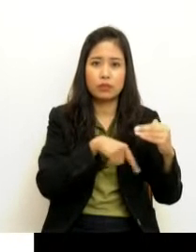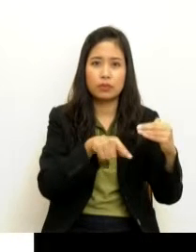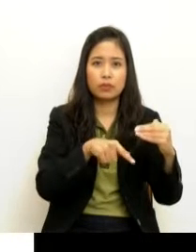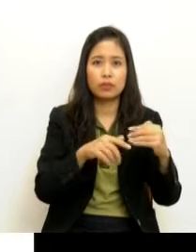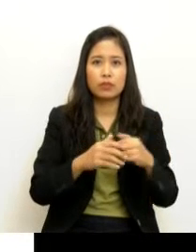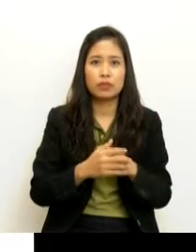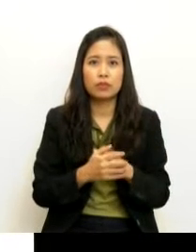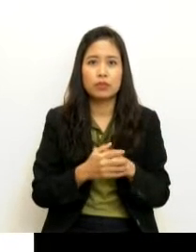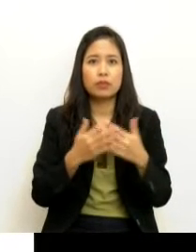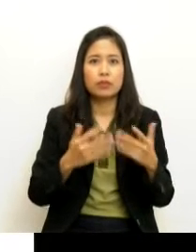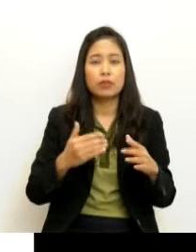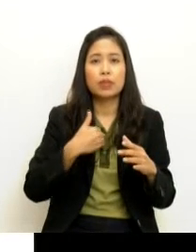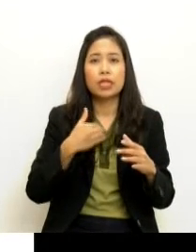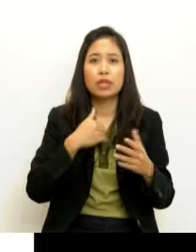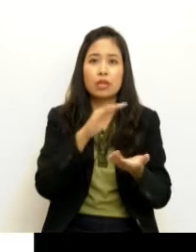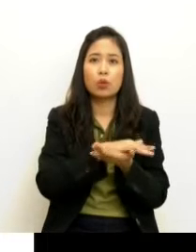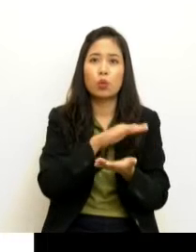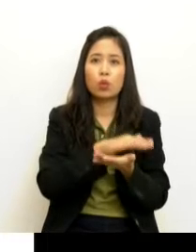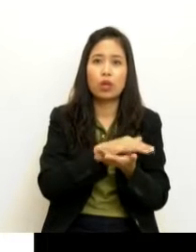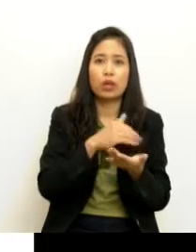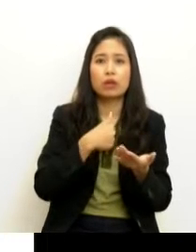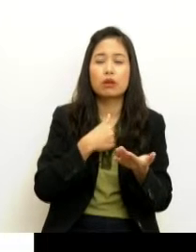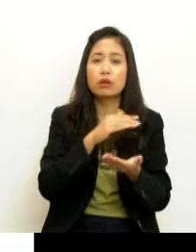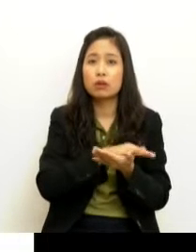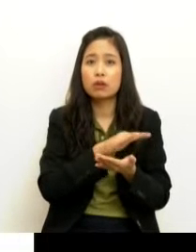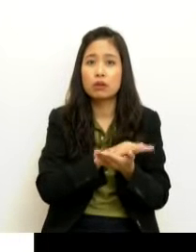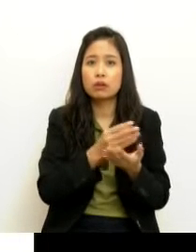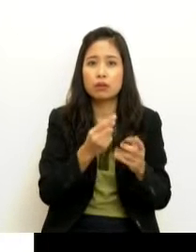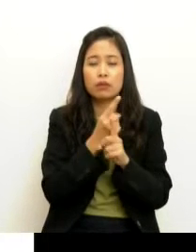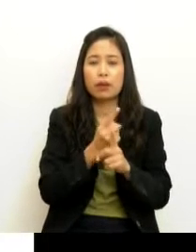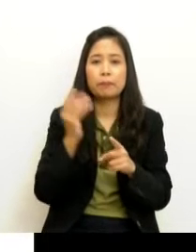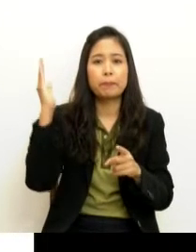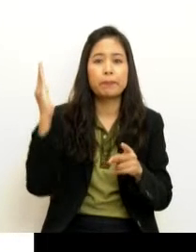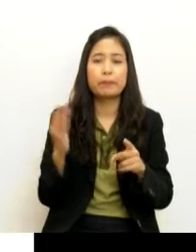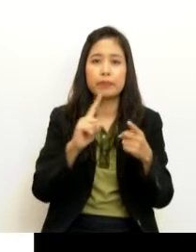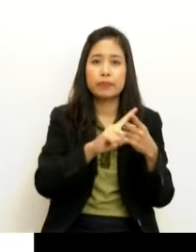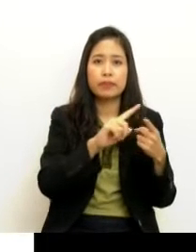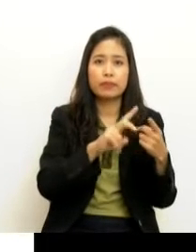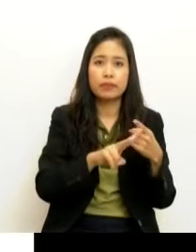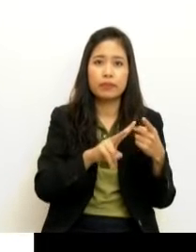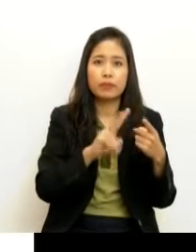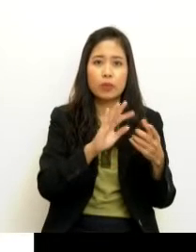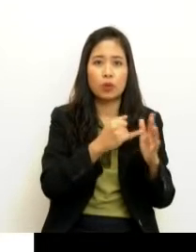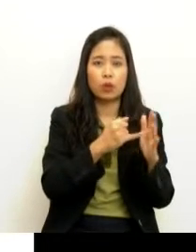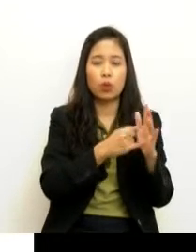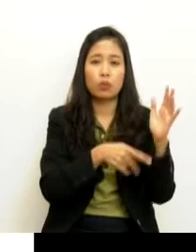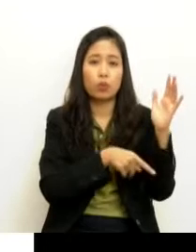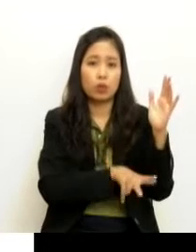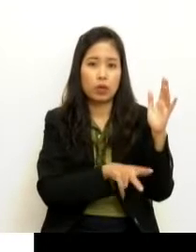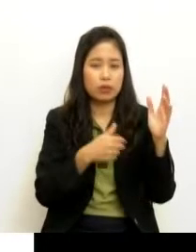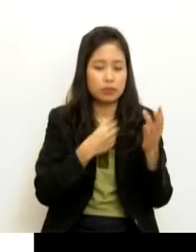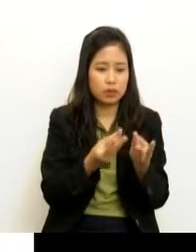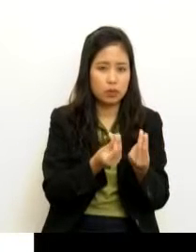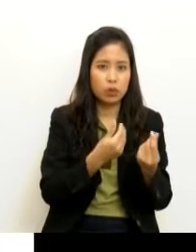ราแปลงโรงเรียนพาราเนี่ยเป็นบ้านพักของครูจังหวัดภูเก็ตจะทำเป็นห้อง